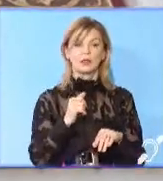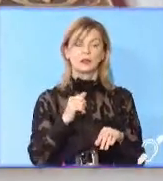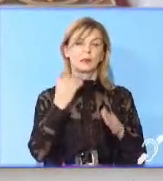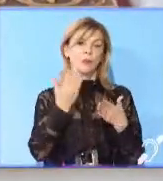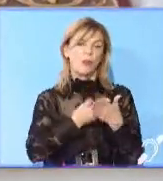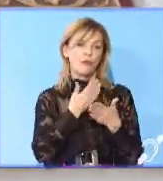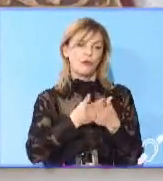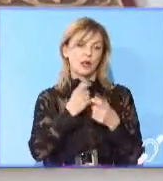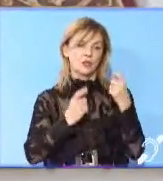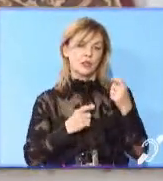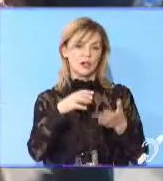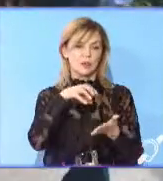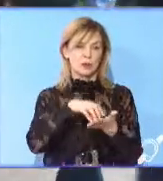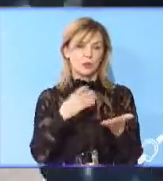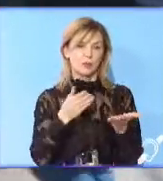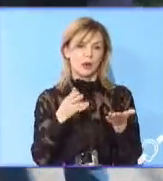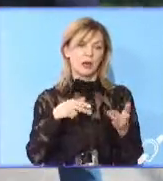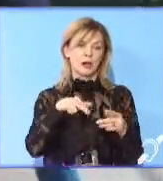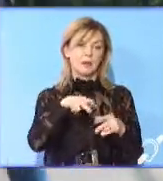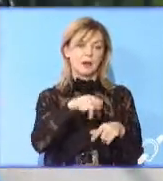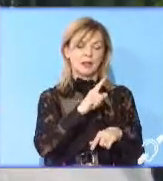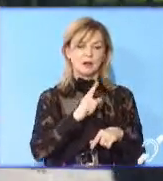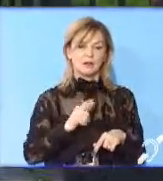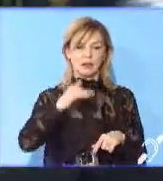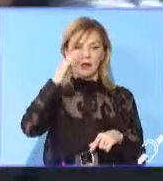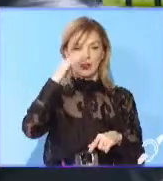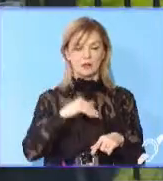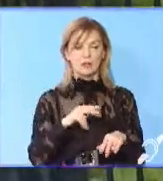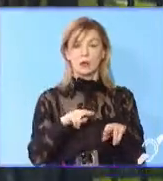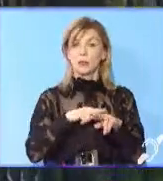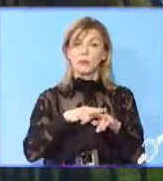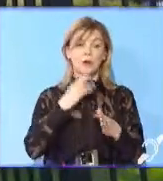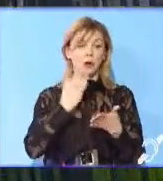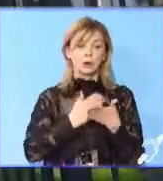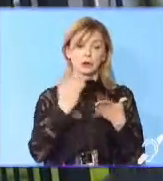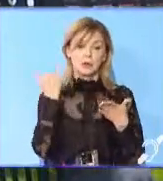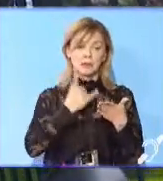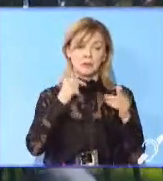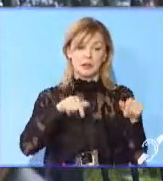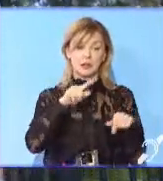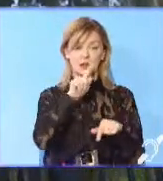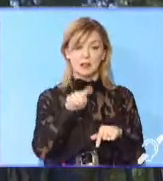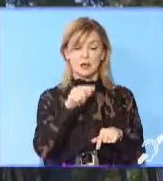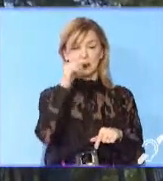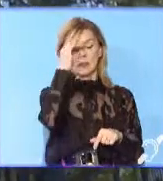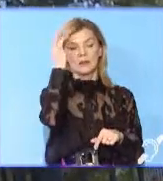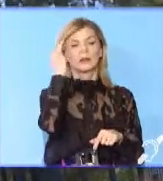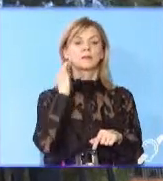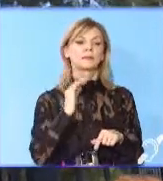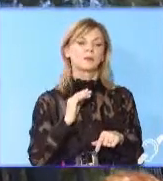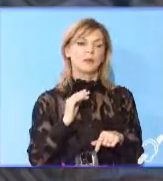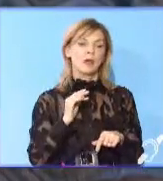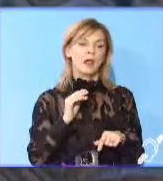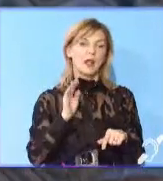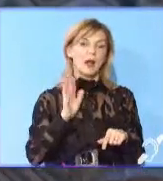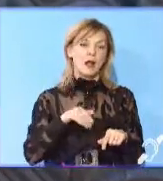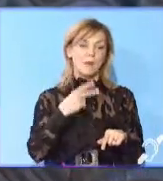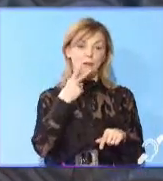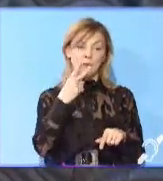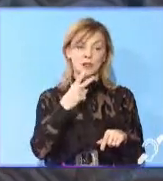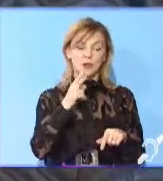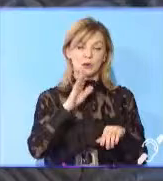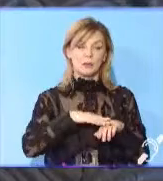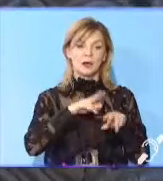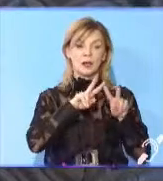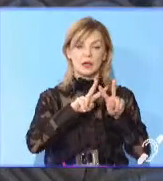locurilor pe lângă care trec în fiecare zi. Cum v-ați hotărât să veniți astăzi în tur? Am de pe site-ul primăriei